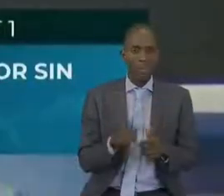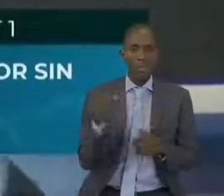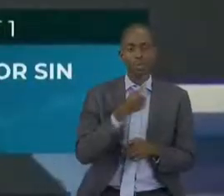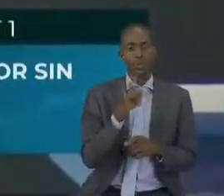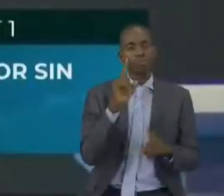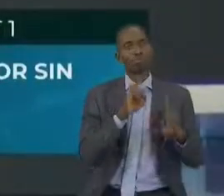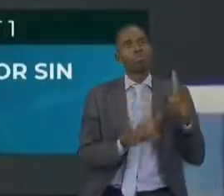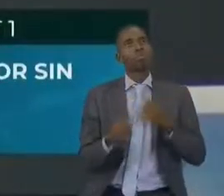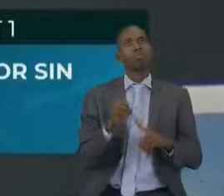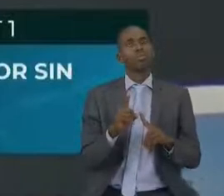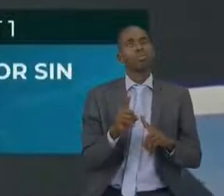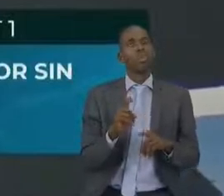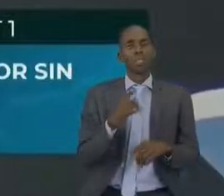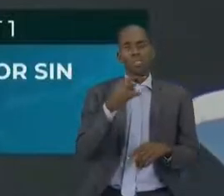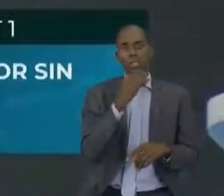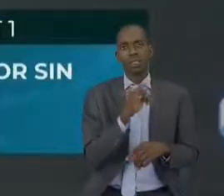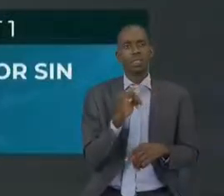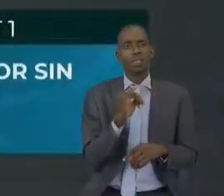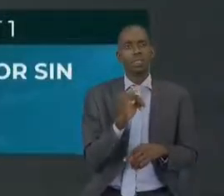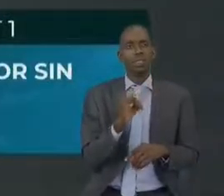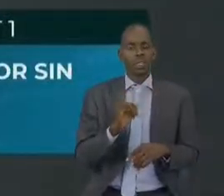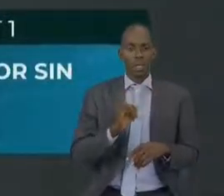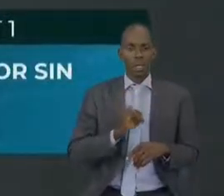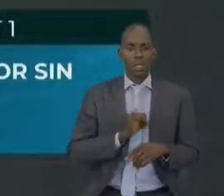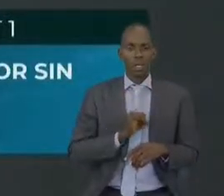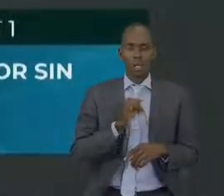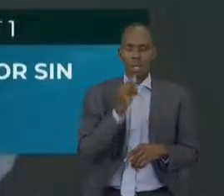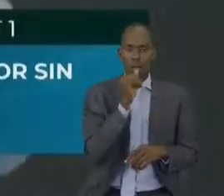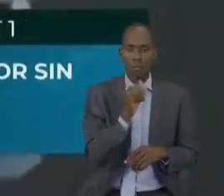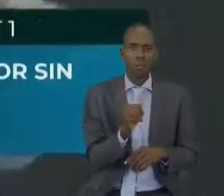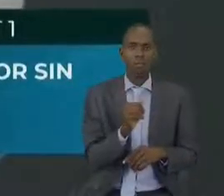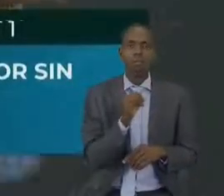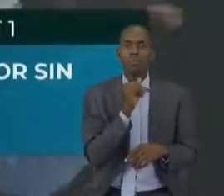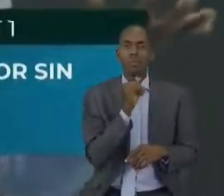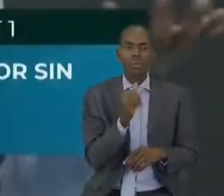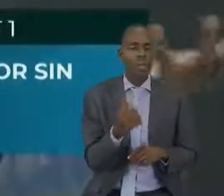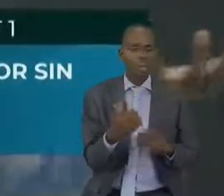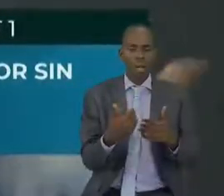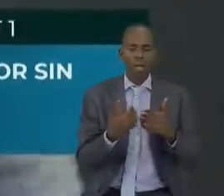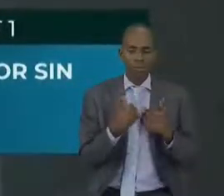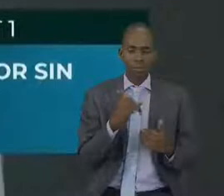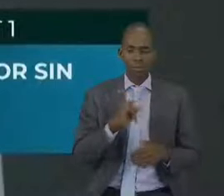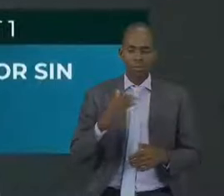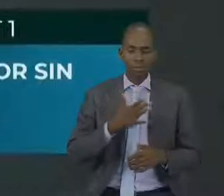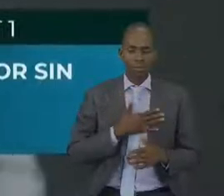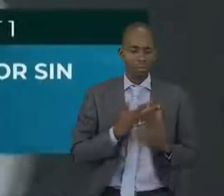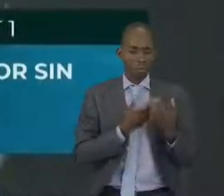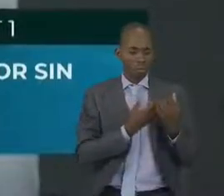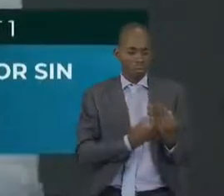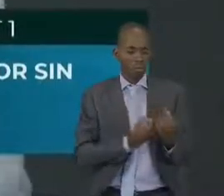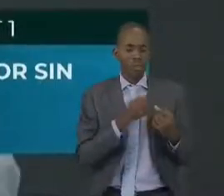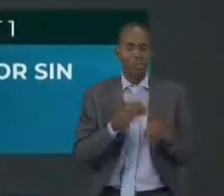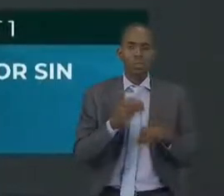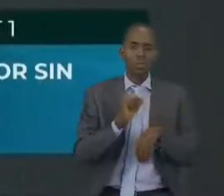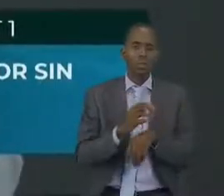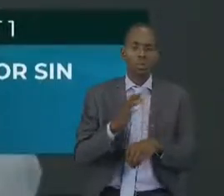n'est point jugé. Dès que tu dis, je ne place plus ma confiance à l'œuvre de mes mains, je ne place